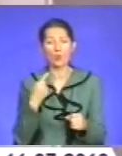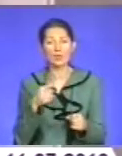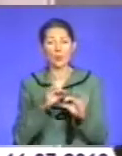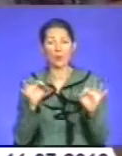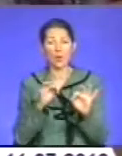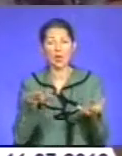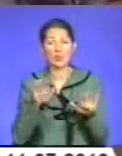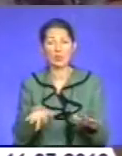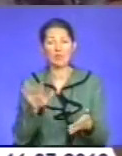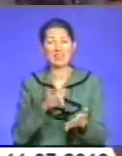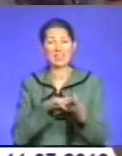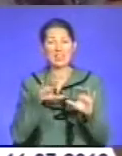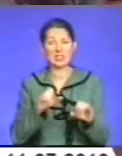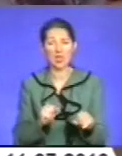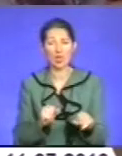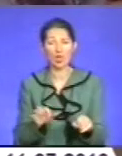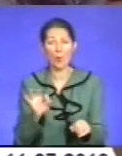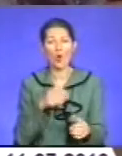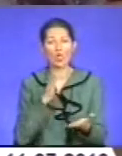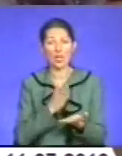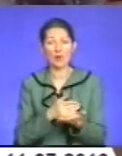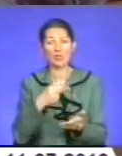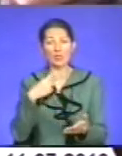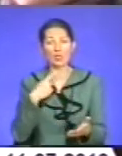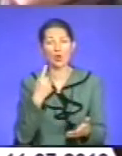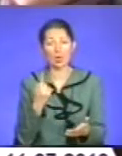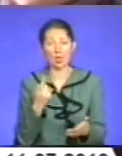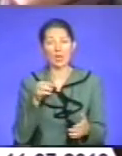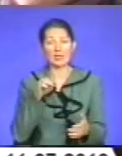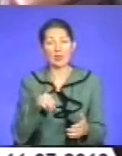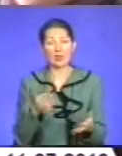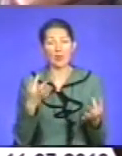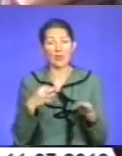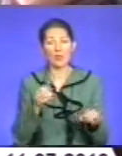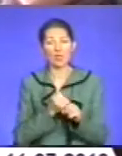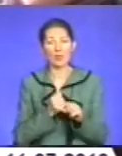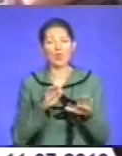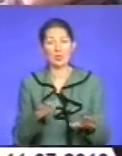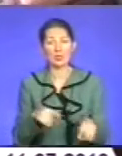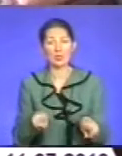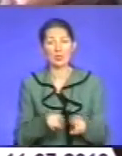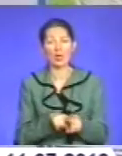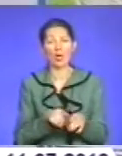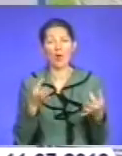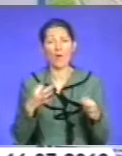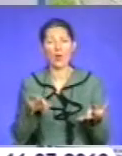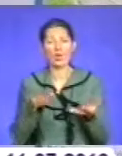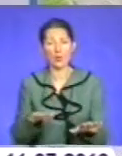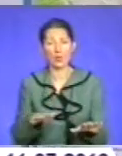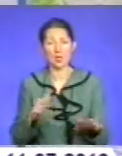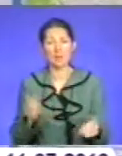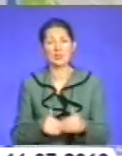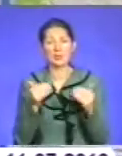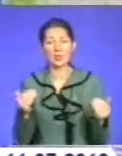поінформували місцеві центри зайнятості про наявність 21 тисячі вільних робочих місць та вакантних посад. Збільшилась